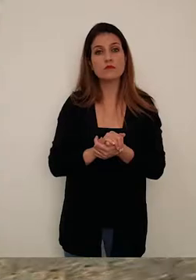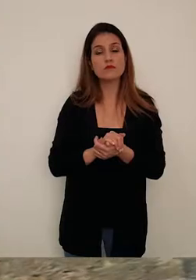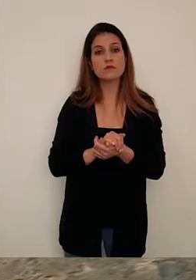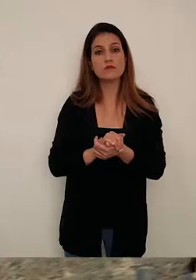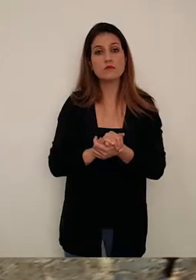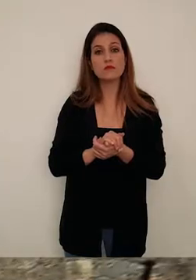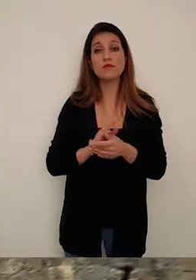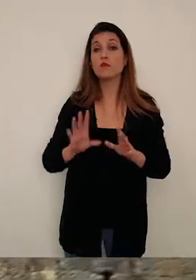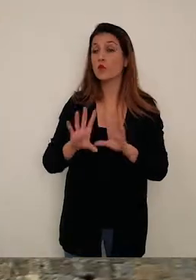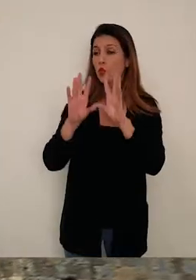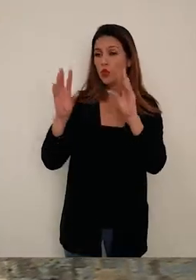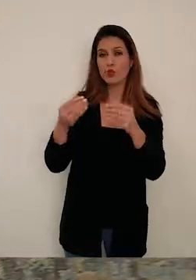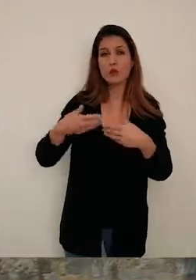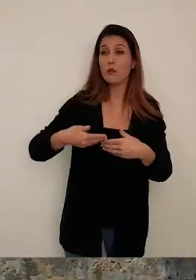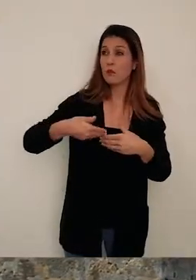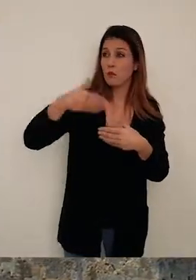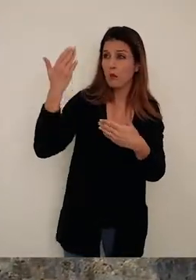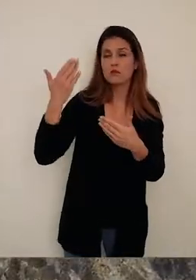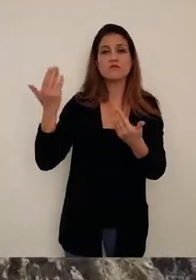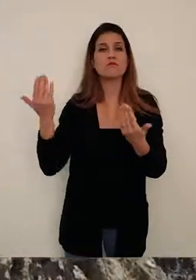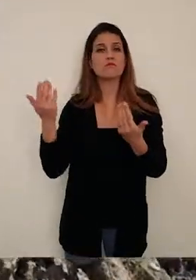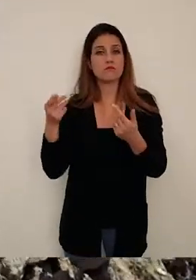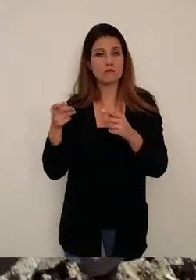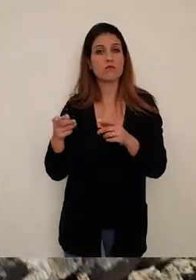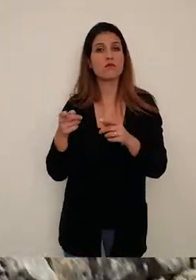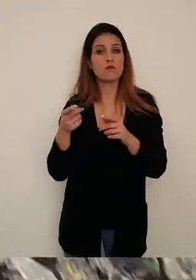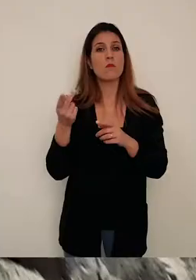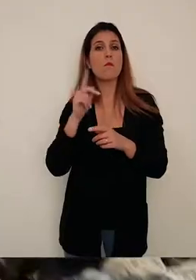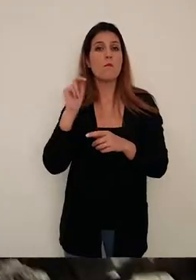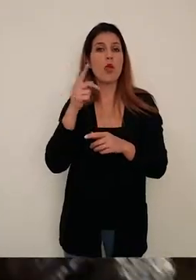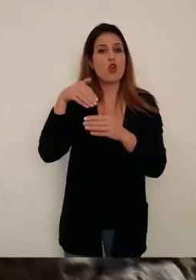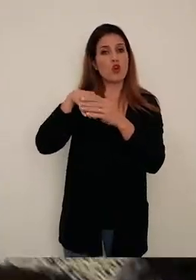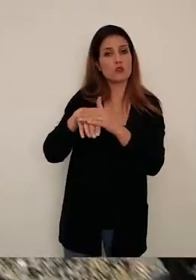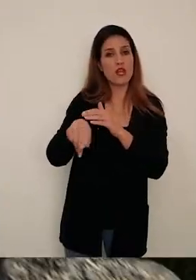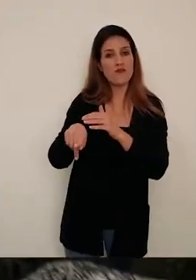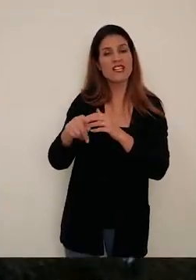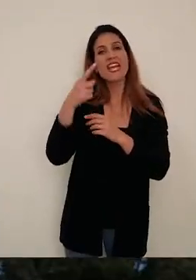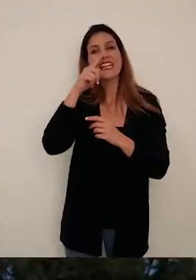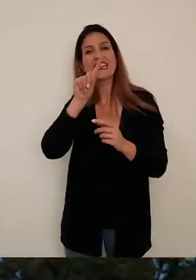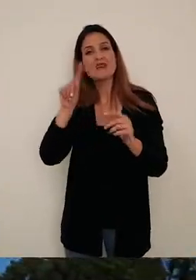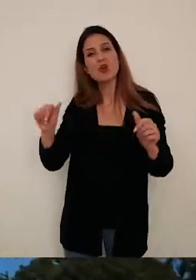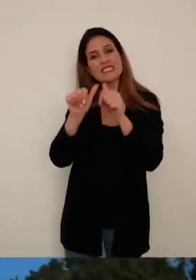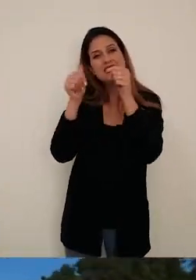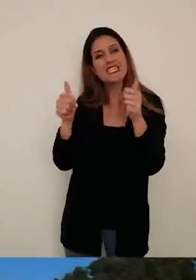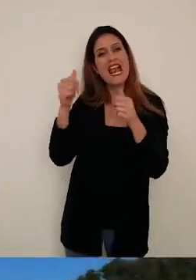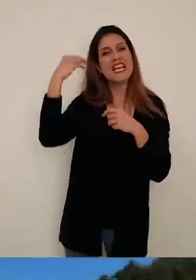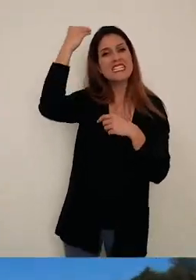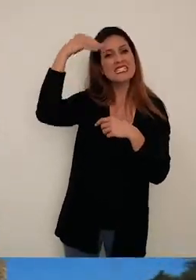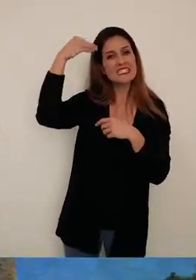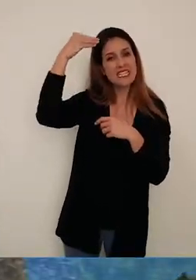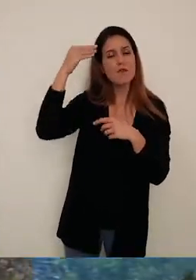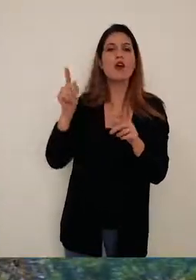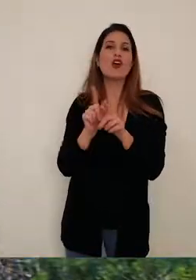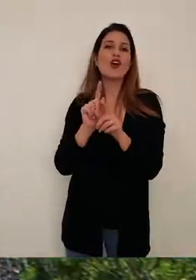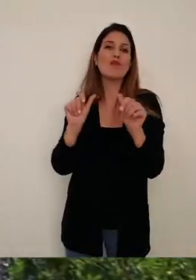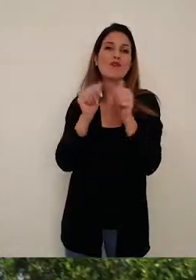L'architettura, forse una delle migliori mai conservate nel Salento, richiama alla mente quella di tipo castellare islamica, come i castelli di